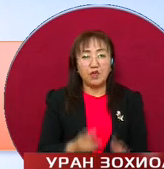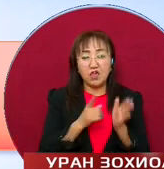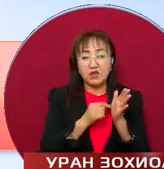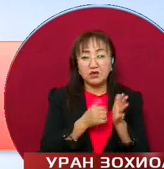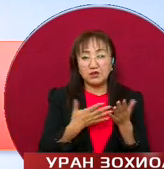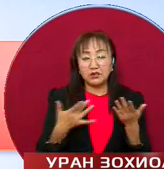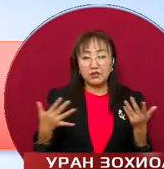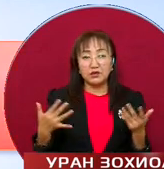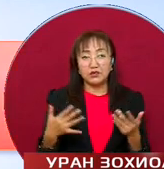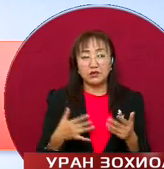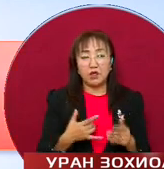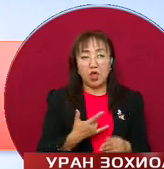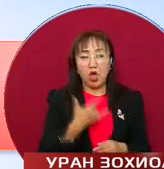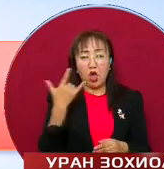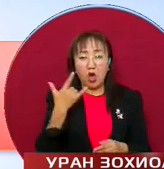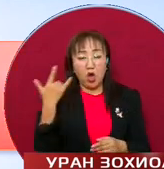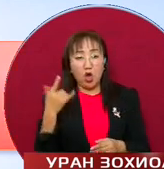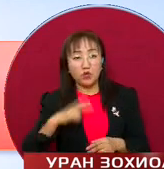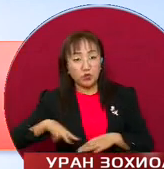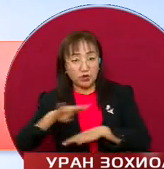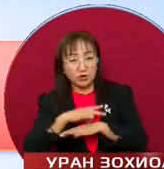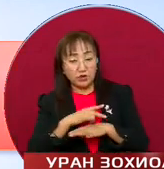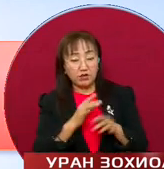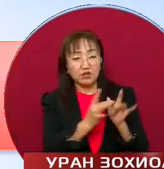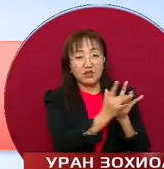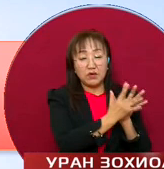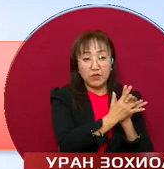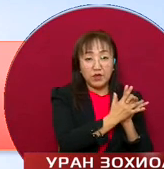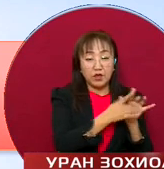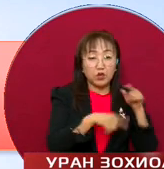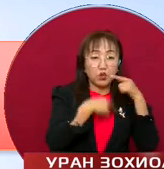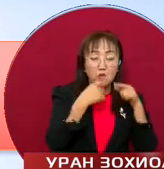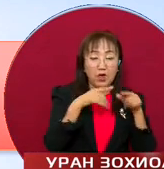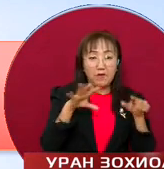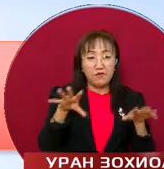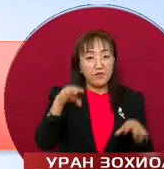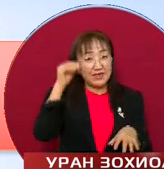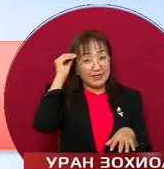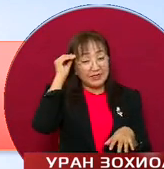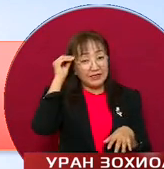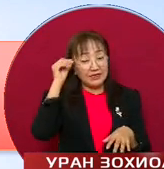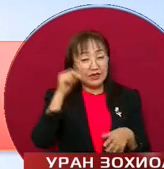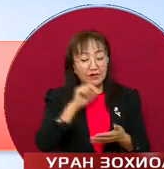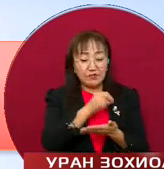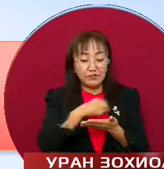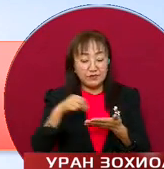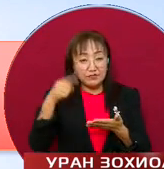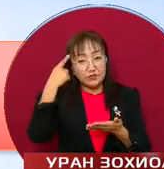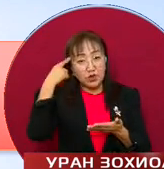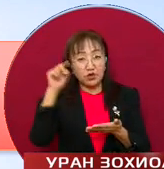Говь нутаг тэмээний талаар олж авсан мэдлэгээ бичвэр бичгтээ ашиглаараа хүүхдүүдээ. За бид